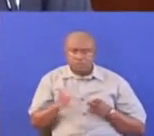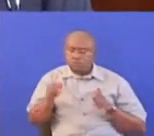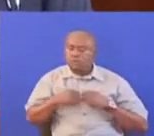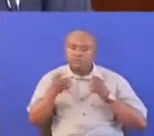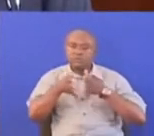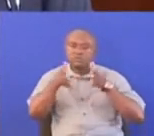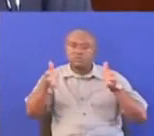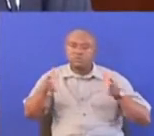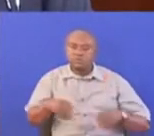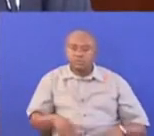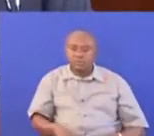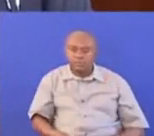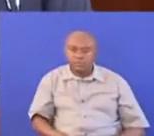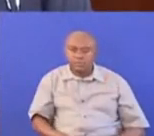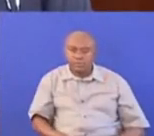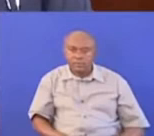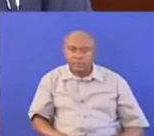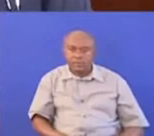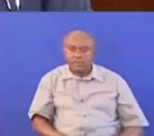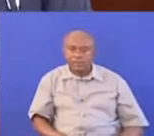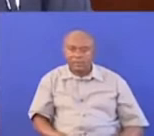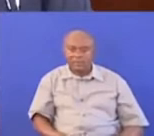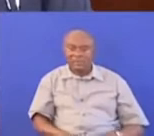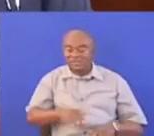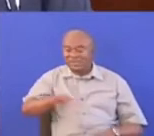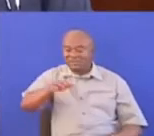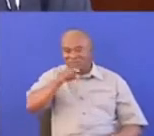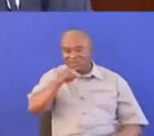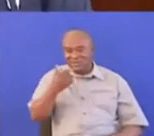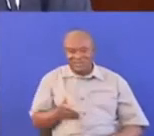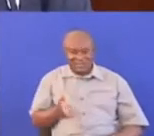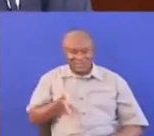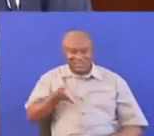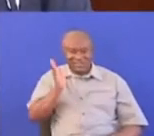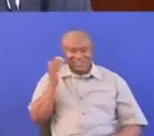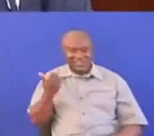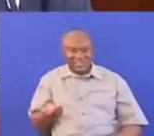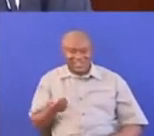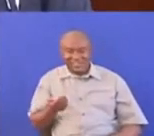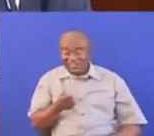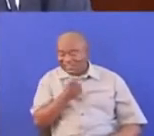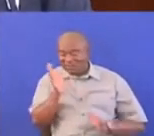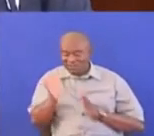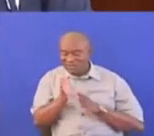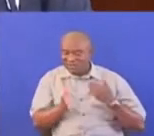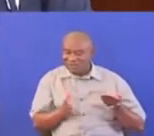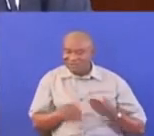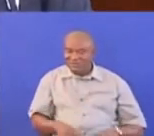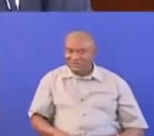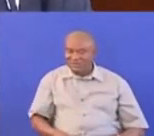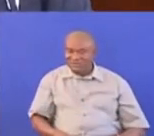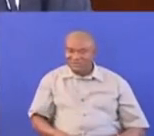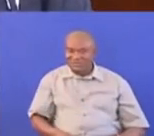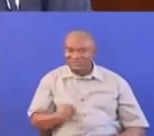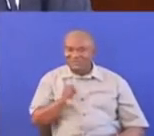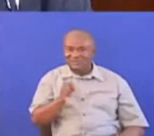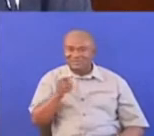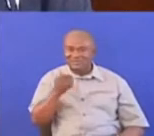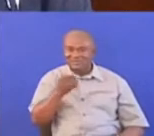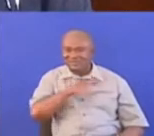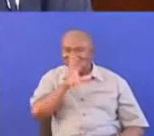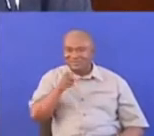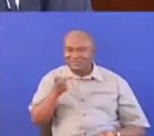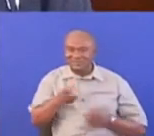uharibifu mkubwa sana wa mazingira. Sasa maeneo kama haya, serikali inapokuja na mpango kama huu, ni vizuri kaangalia maeneo yote ambayo